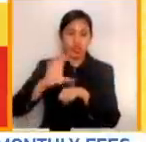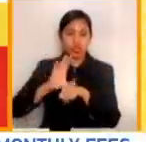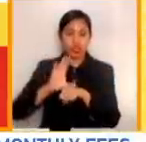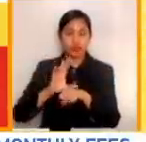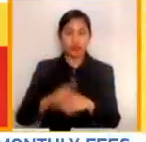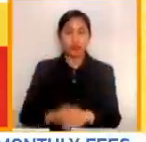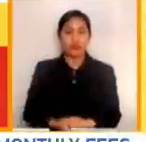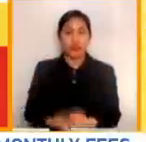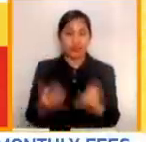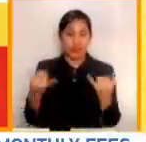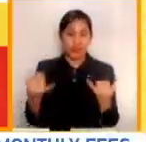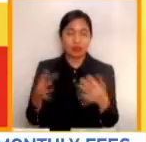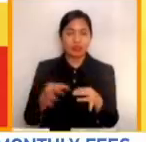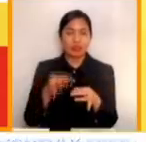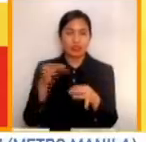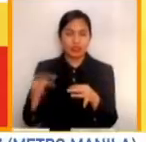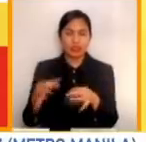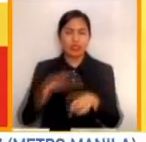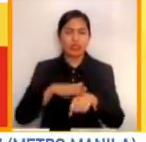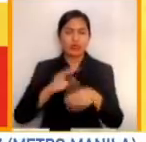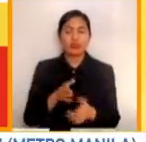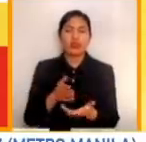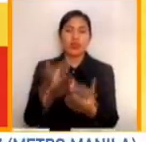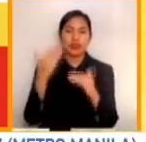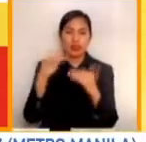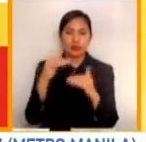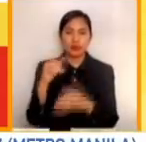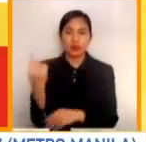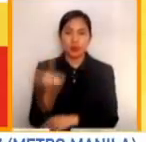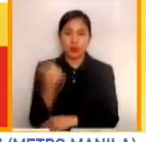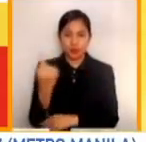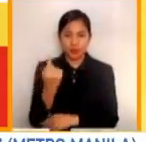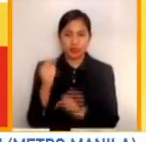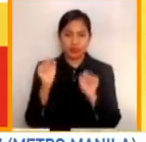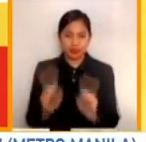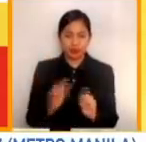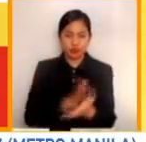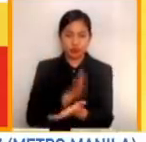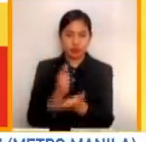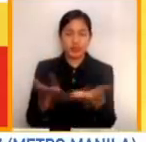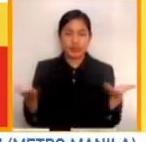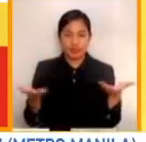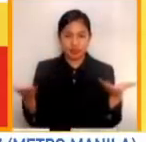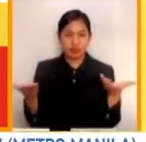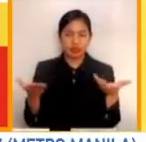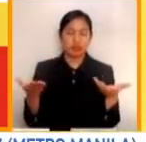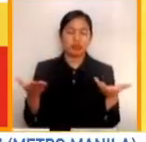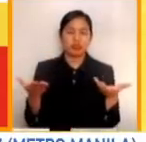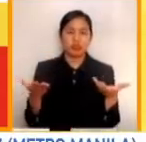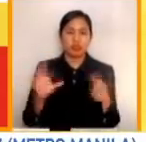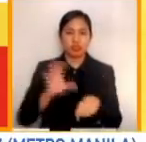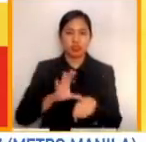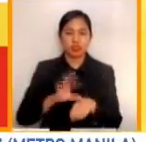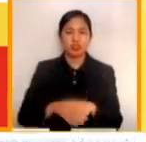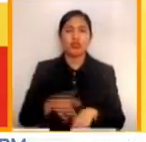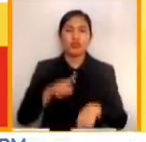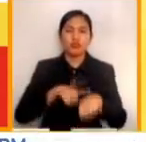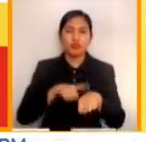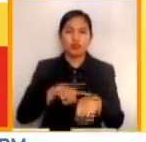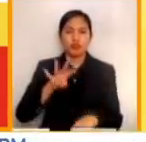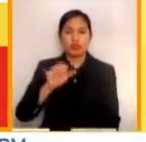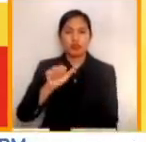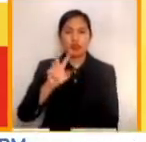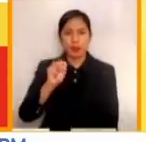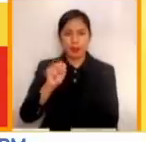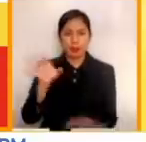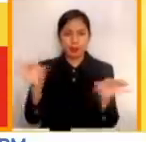pumunta ng personal pero limitado ang kapasidad. Alas 4 na umaga ang unang misa sa Quiapo Church. Sa ilalim ng extended na alert